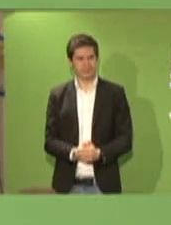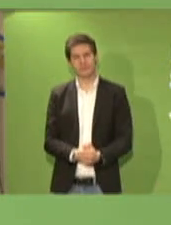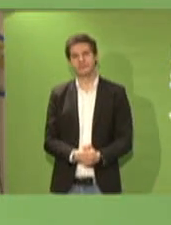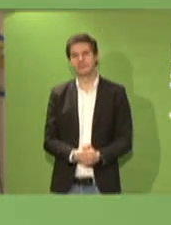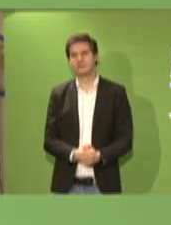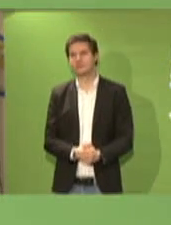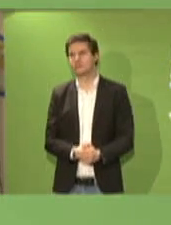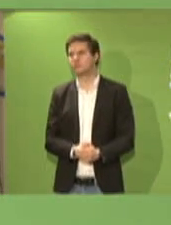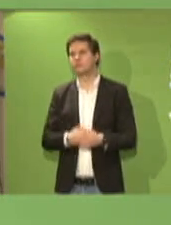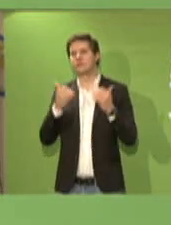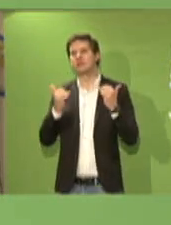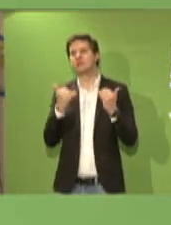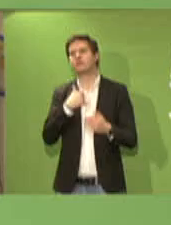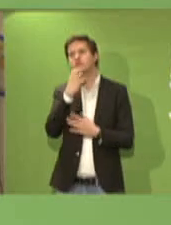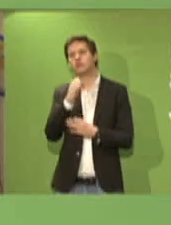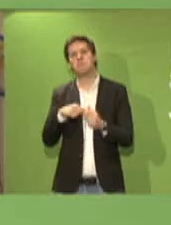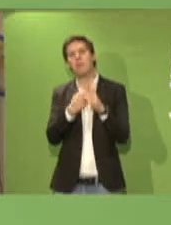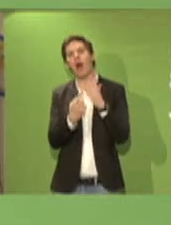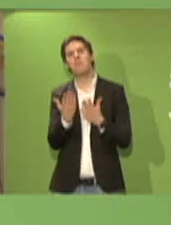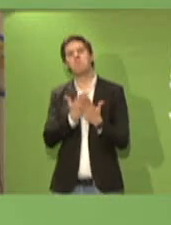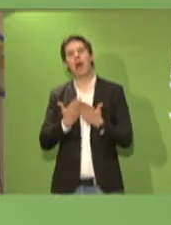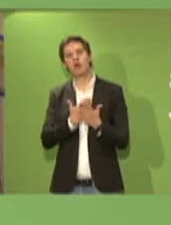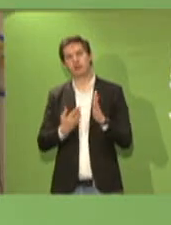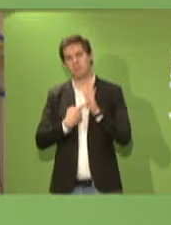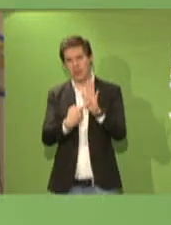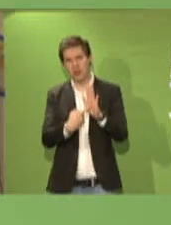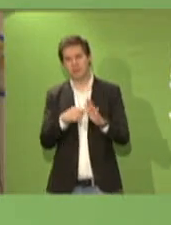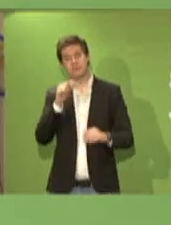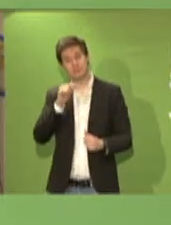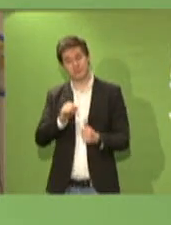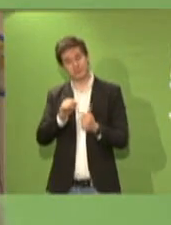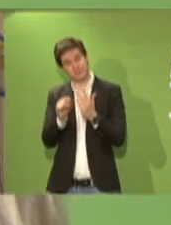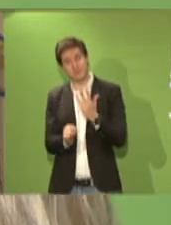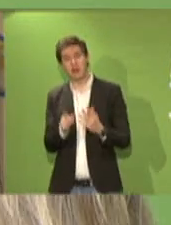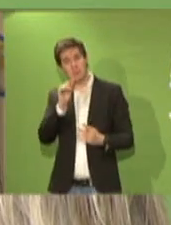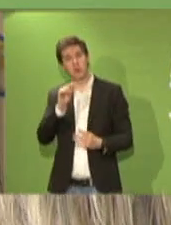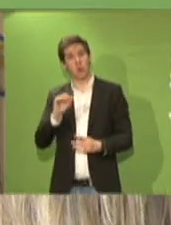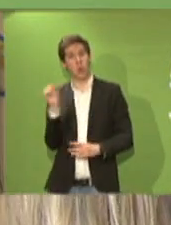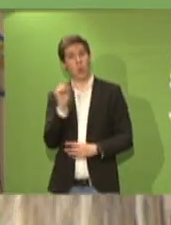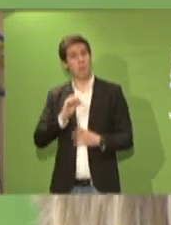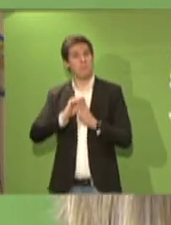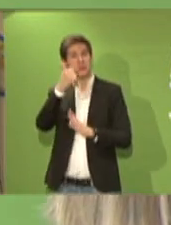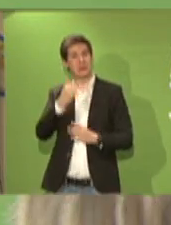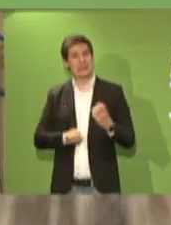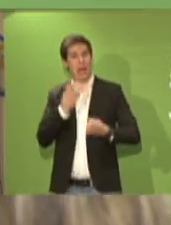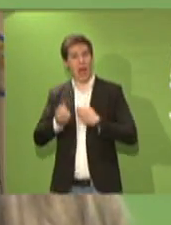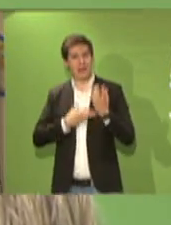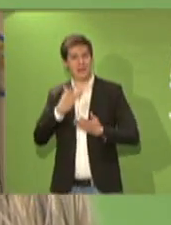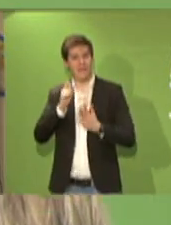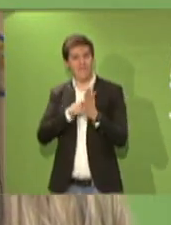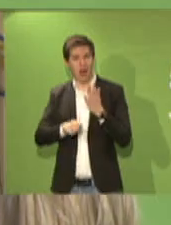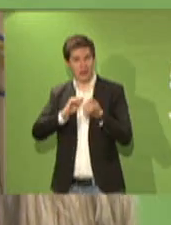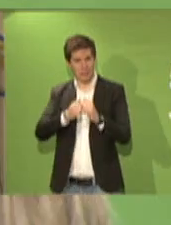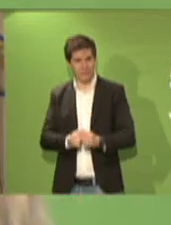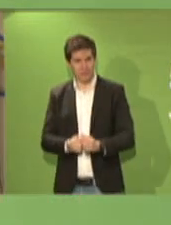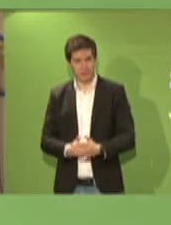Wir wollen euch jetzt ein paar Beispiele zeigen von besonders kreativem Wahlkampf. Und die hat Harald,